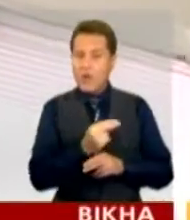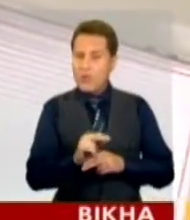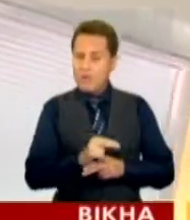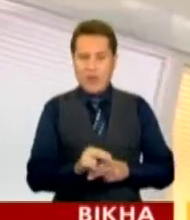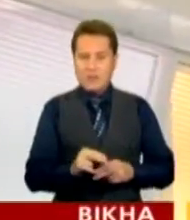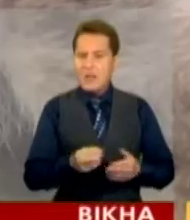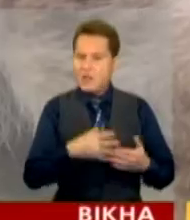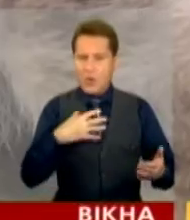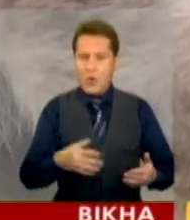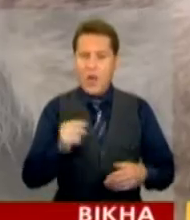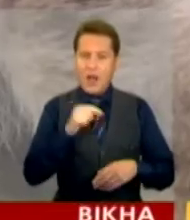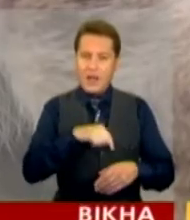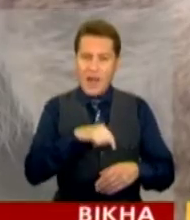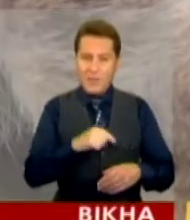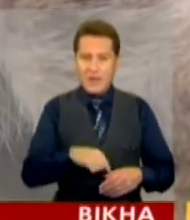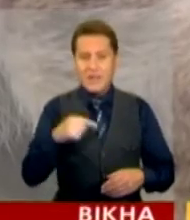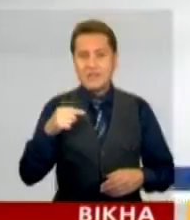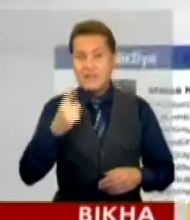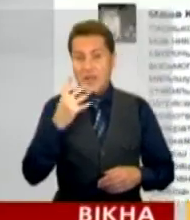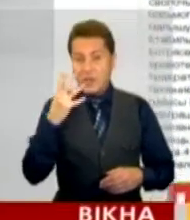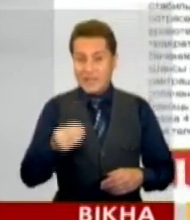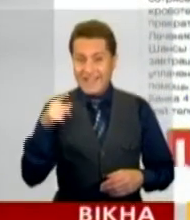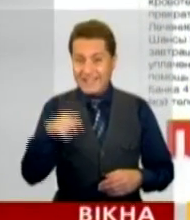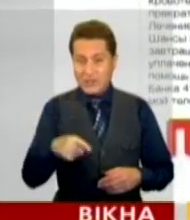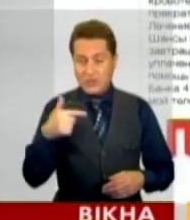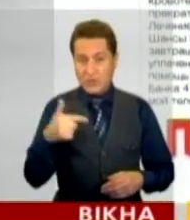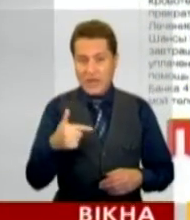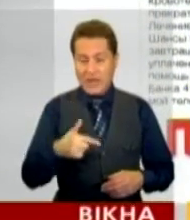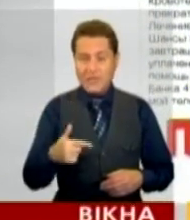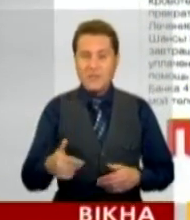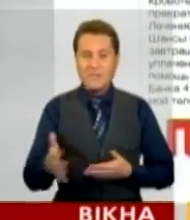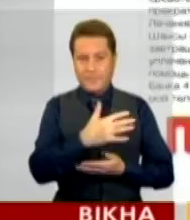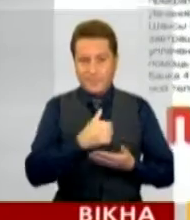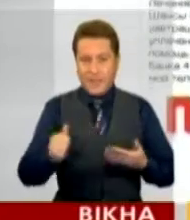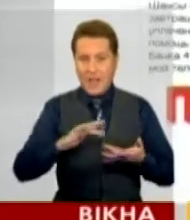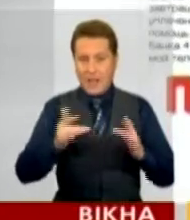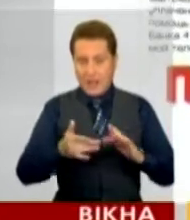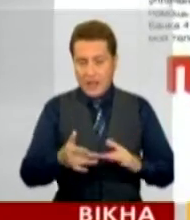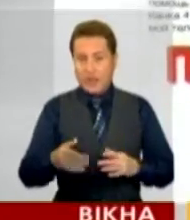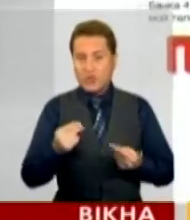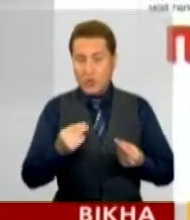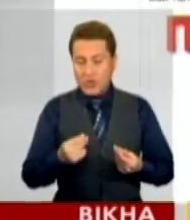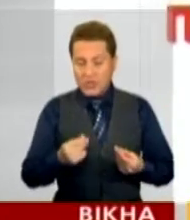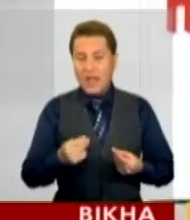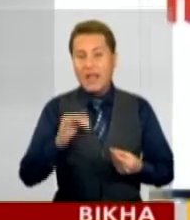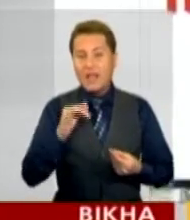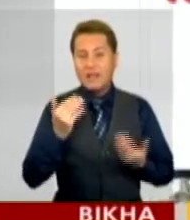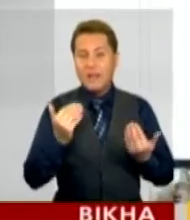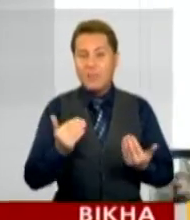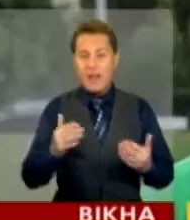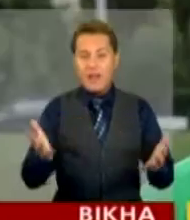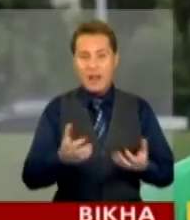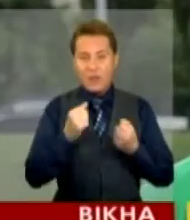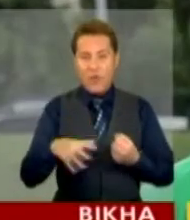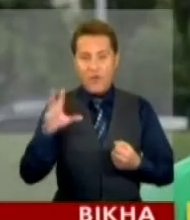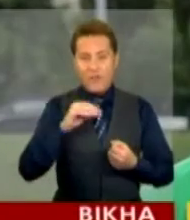недешево. Одних лише крапельниць на день роблять на 1000 гривень. Тож волонтери оголосили в соціальних мережах про збір коштів. І тепер Макс рятує увесь